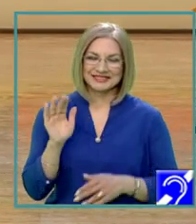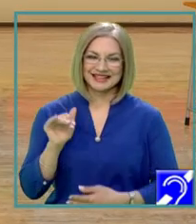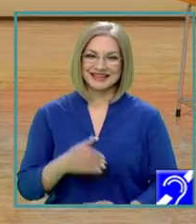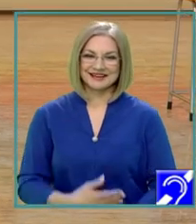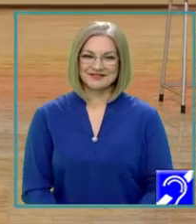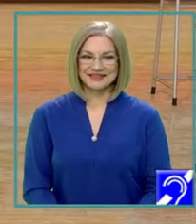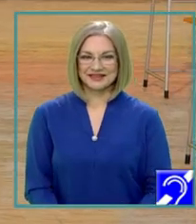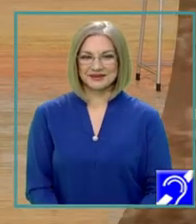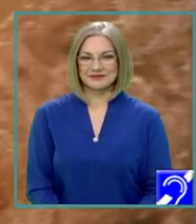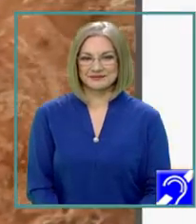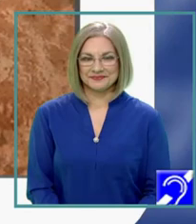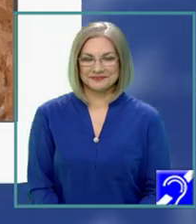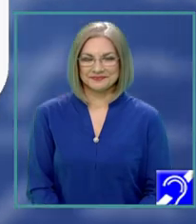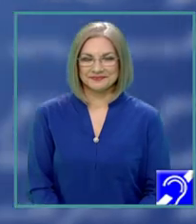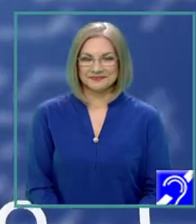revedere